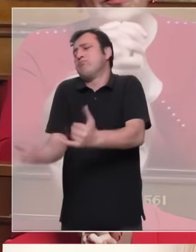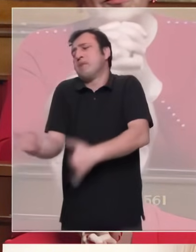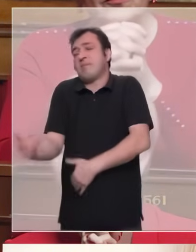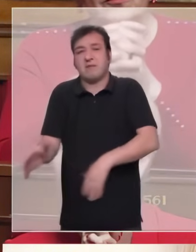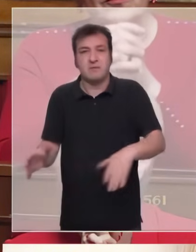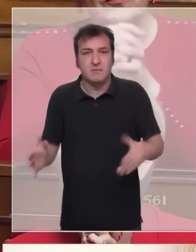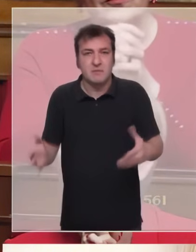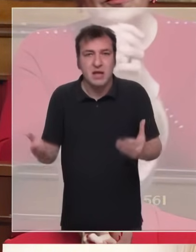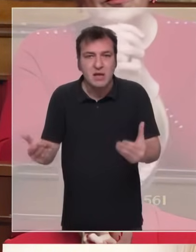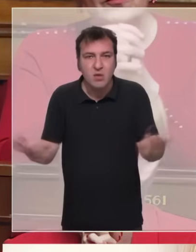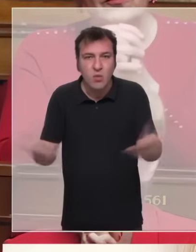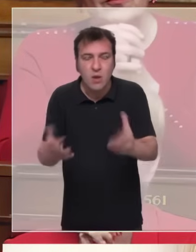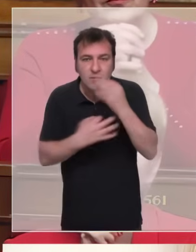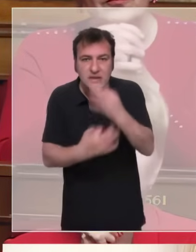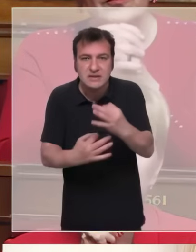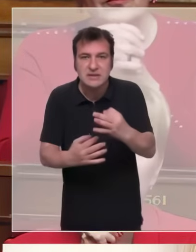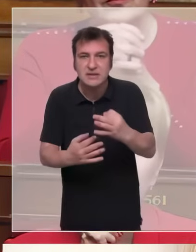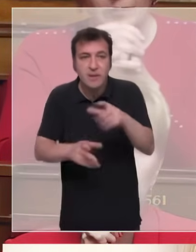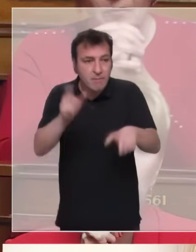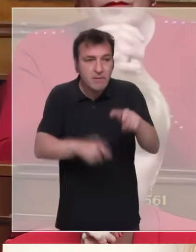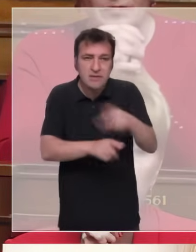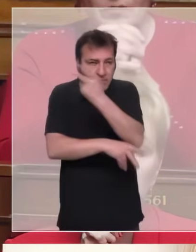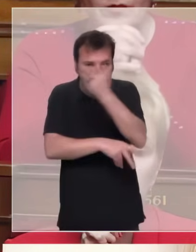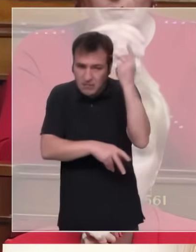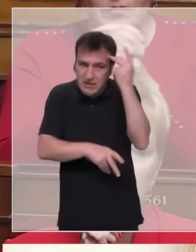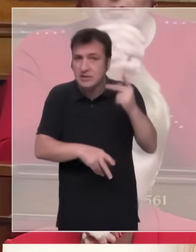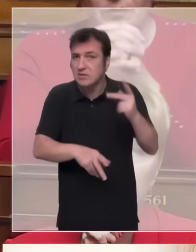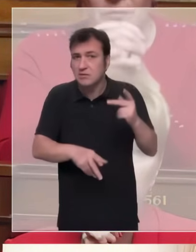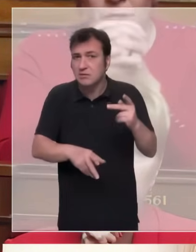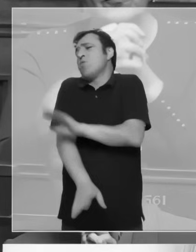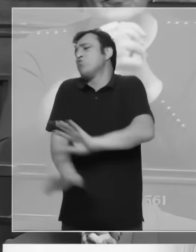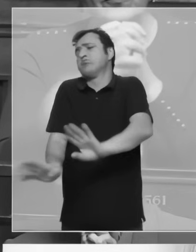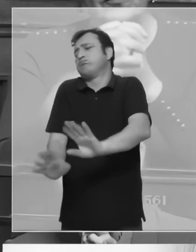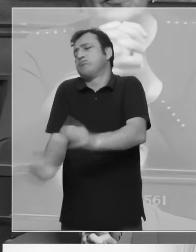que vous attendez exactement? Qu'il n'y ait plus de Palestiniens vivants qui puissent habiter cet État.